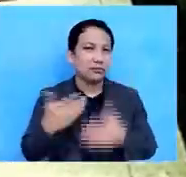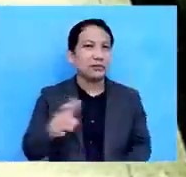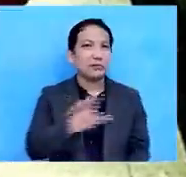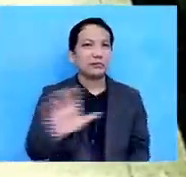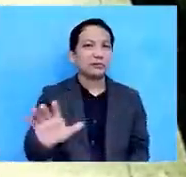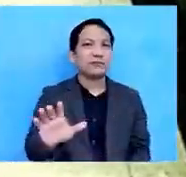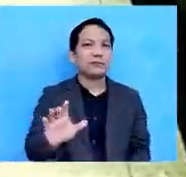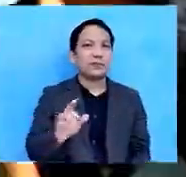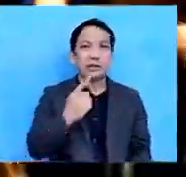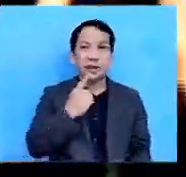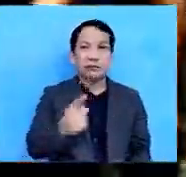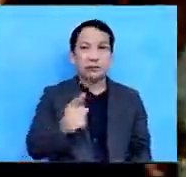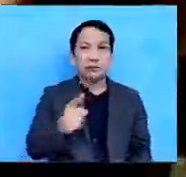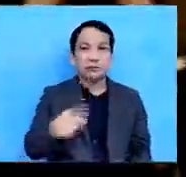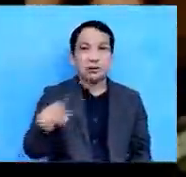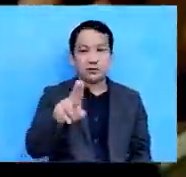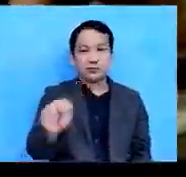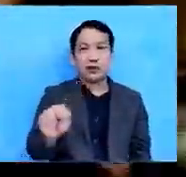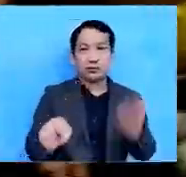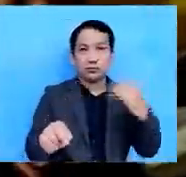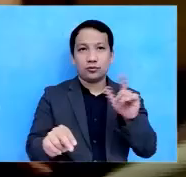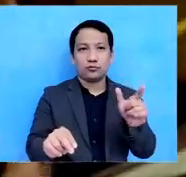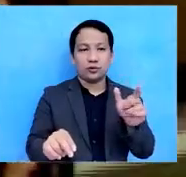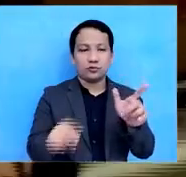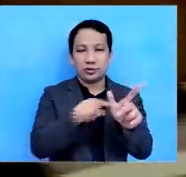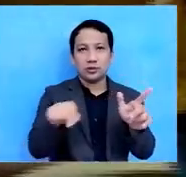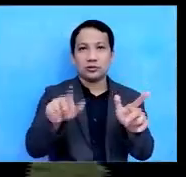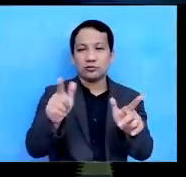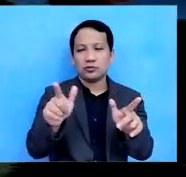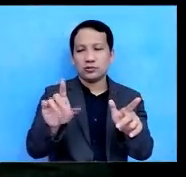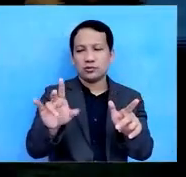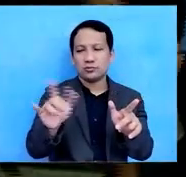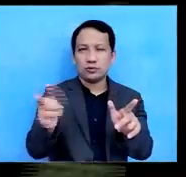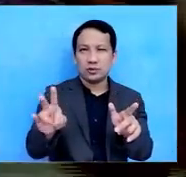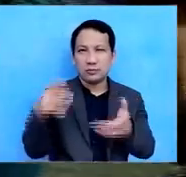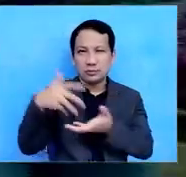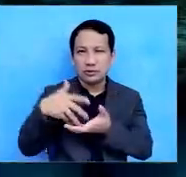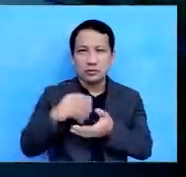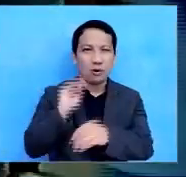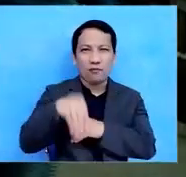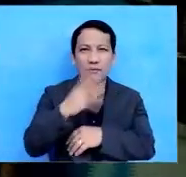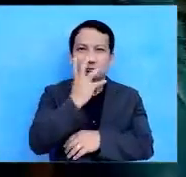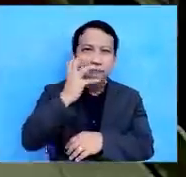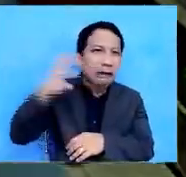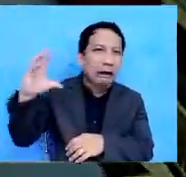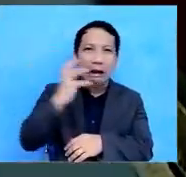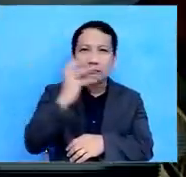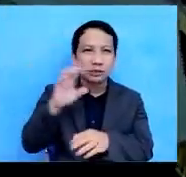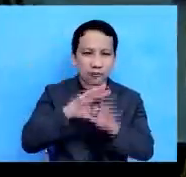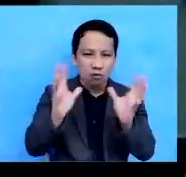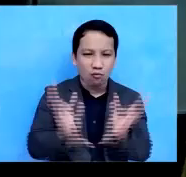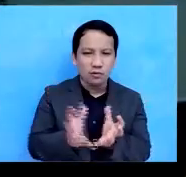sa pag-aaral ng United Nations, ang taong 2023 hanggang 2027 ang magiging pinakamainit na panahon sa buong mundo.